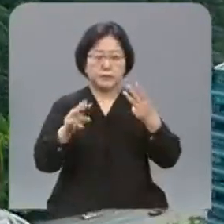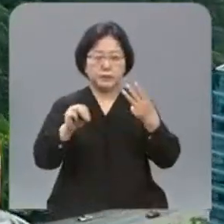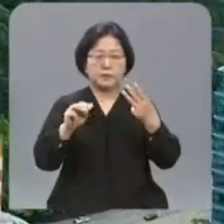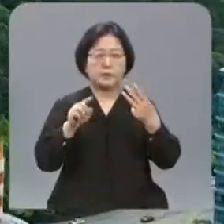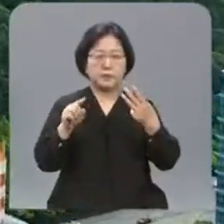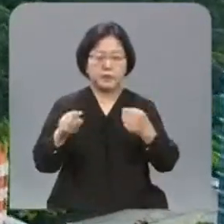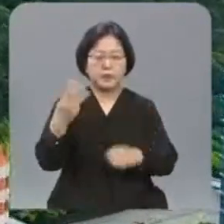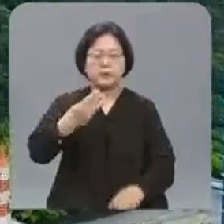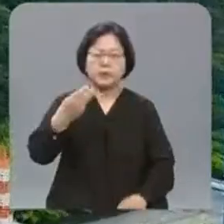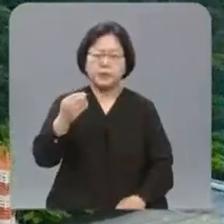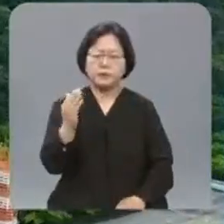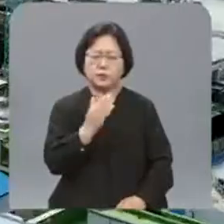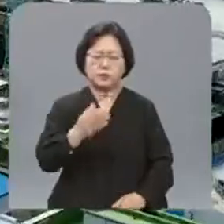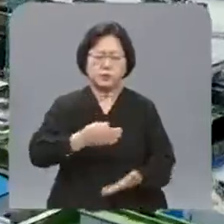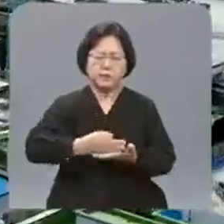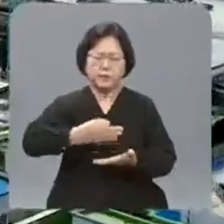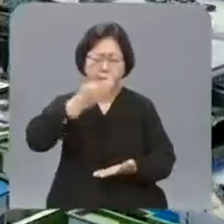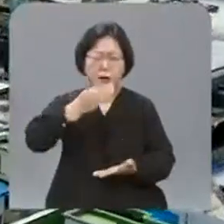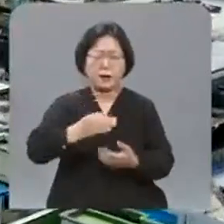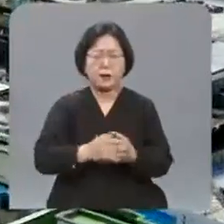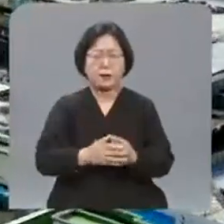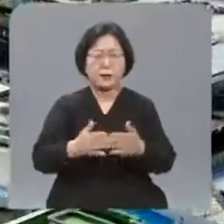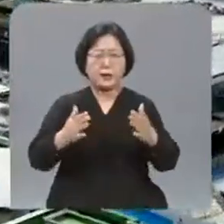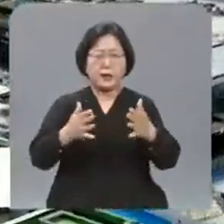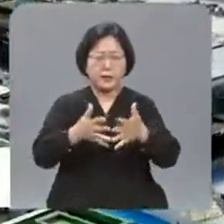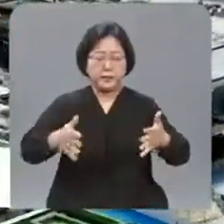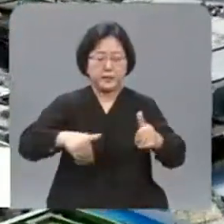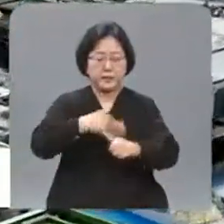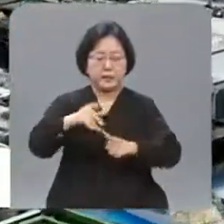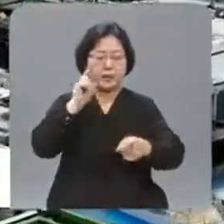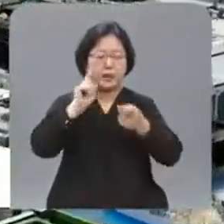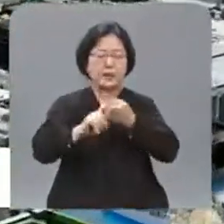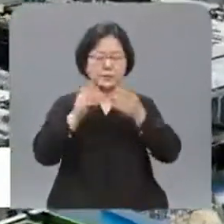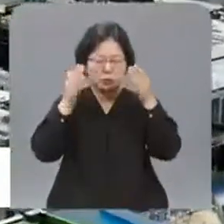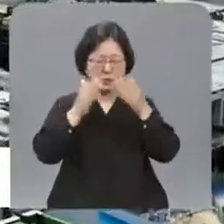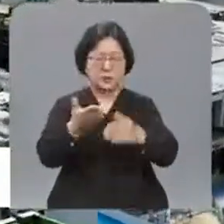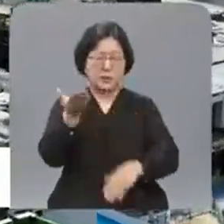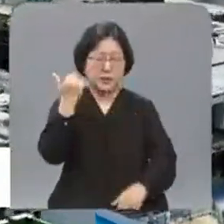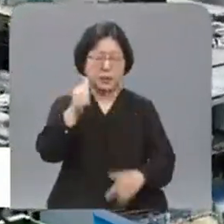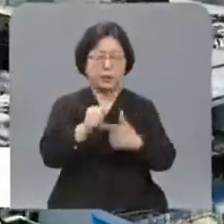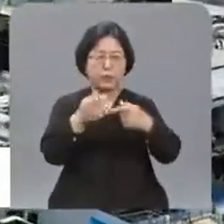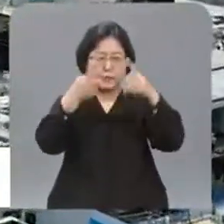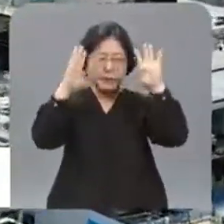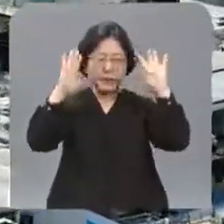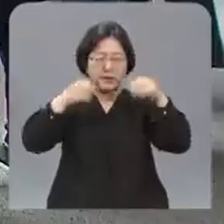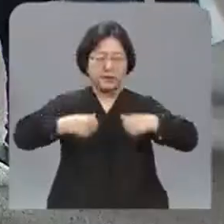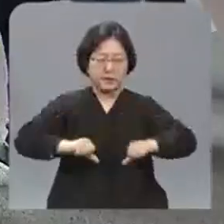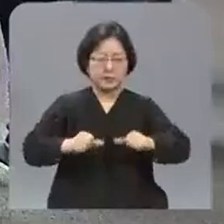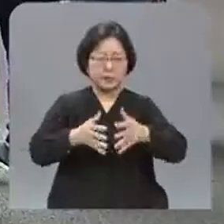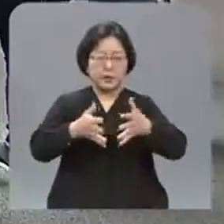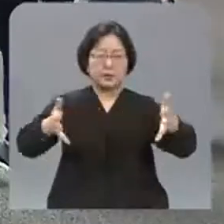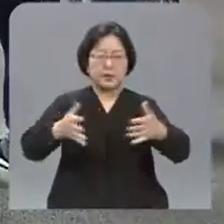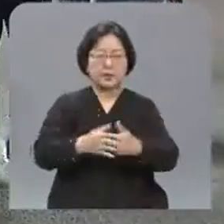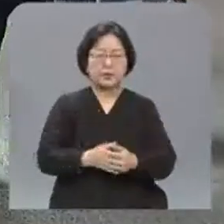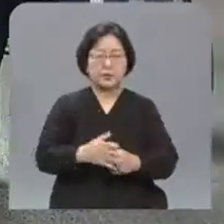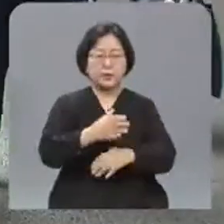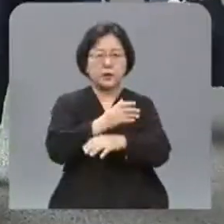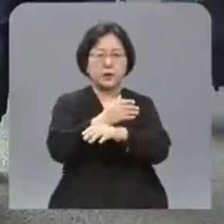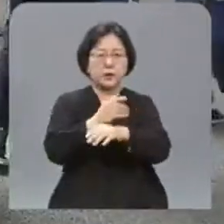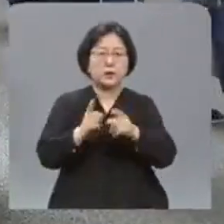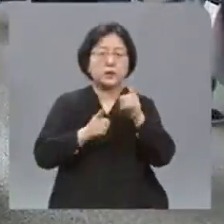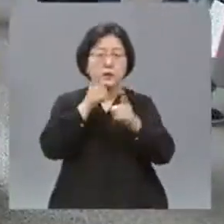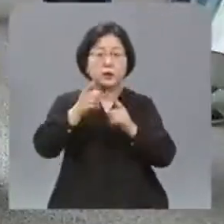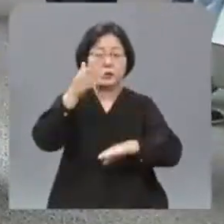3.3제곱미터당 3천만 원 안팎의 높은 분양가로 주택시장에 관심을 집중시켰던 옛 호남대 쌍촌 캠퍼스 아파트. 청약 접수